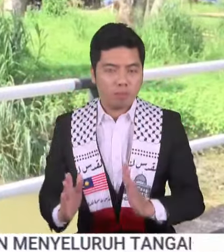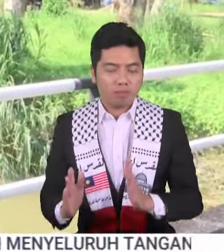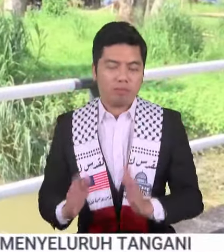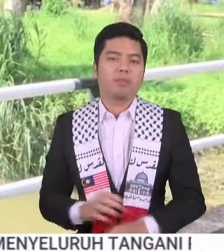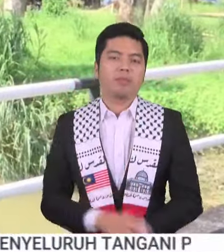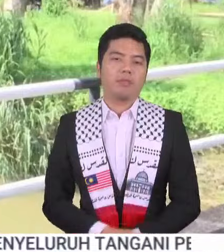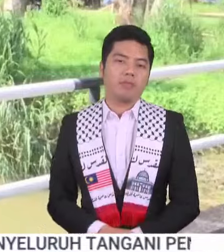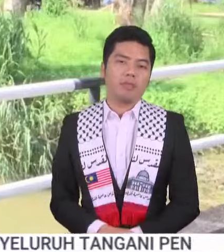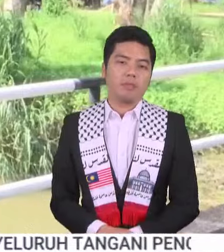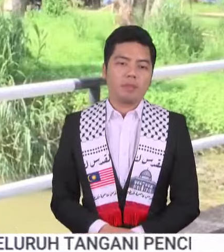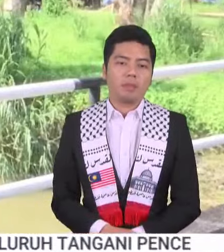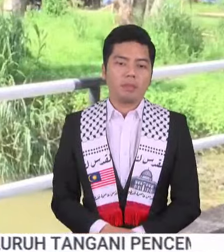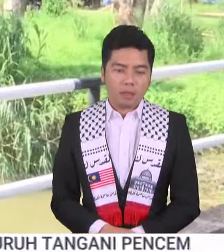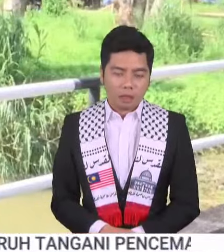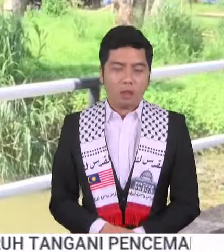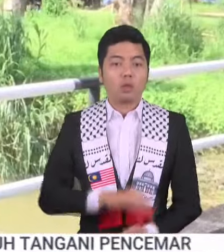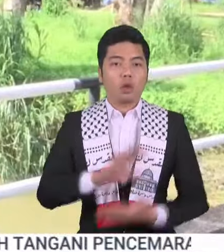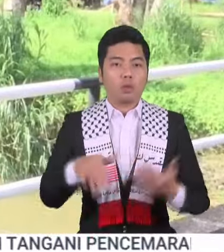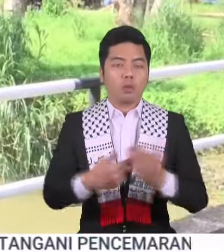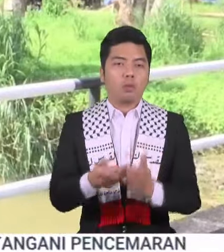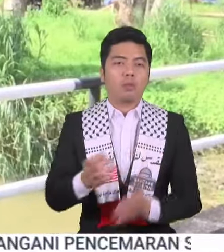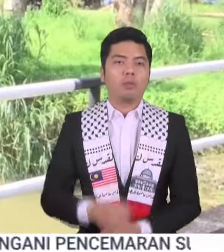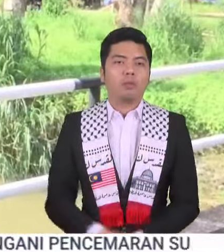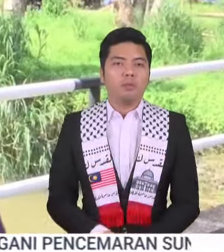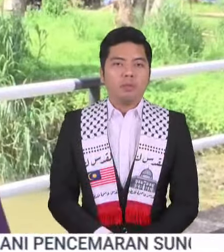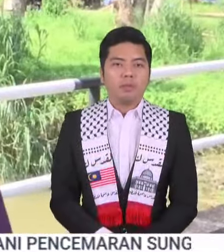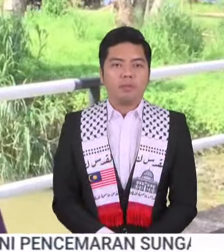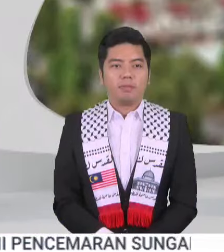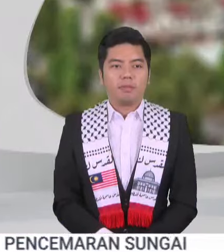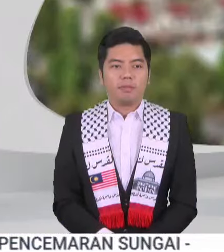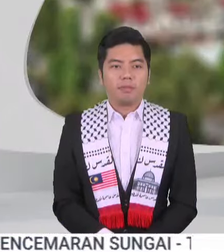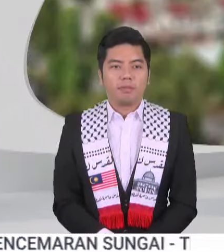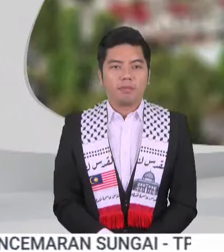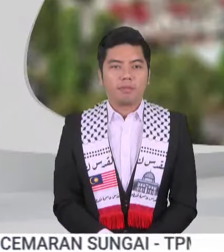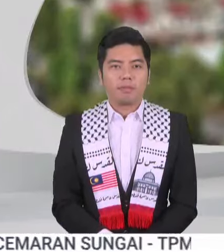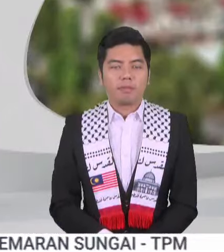sampai. Hasil-hasil pun dah boleh keluar.